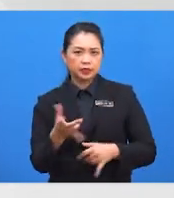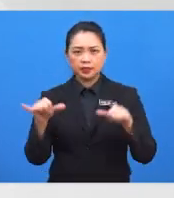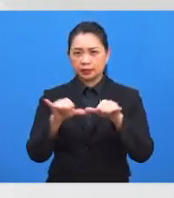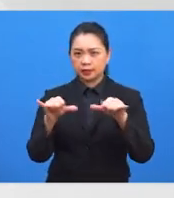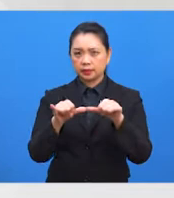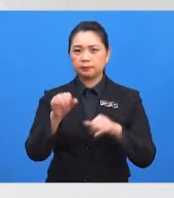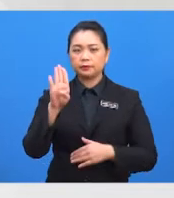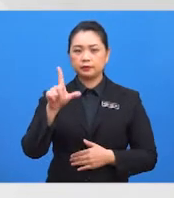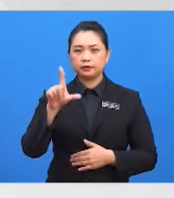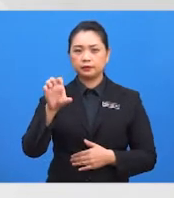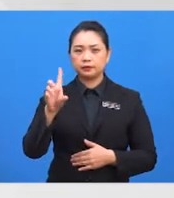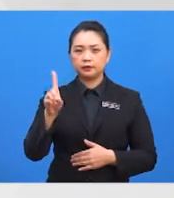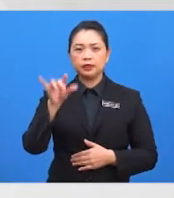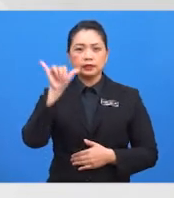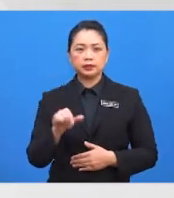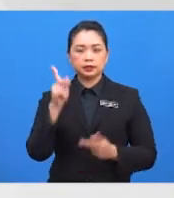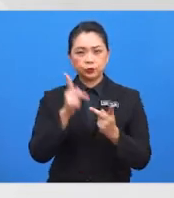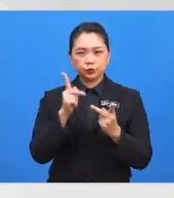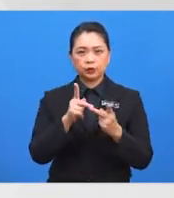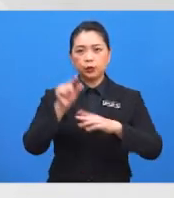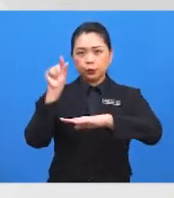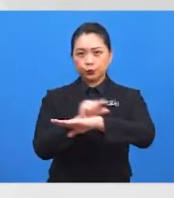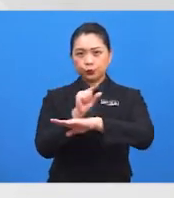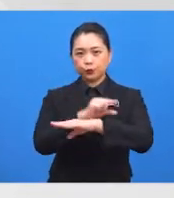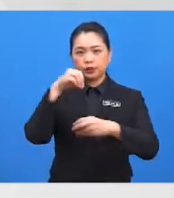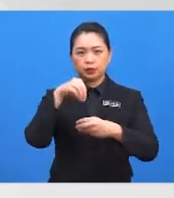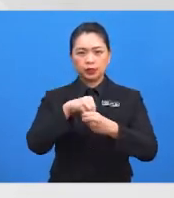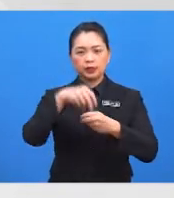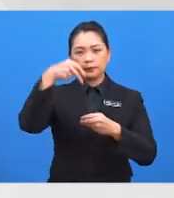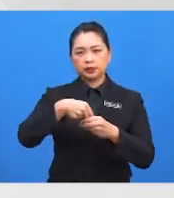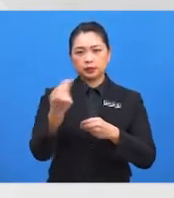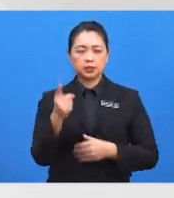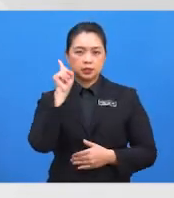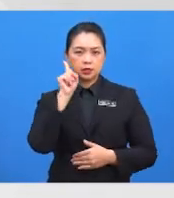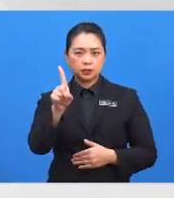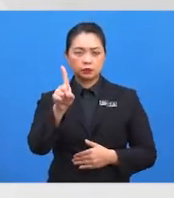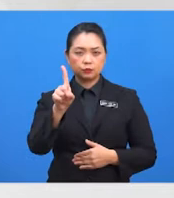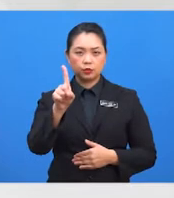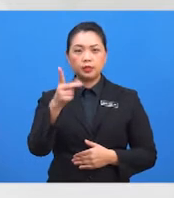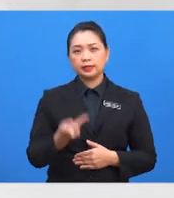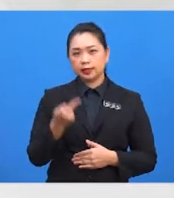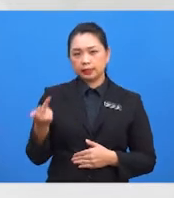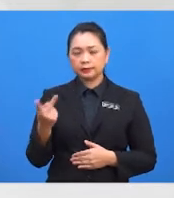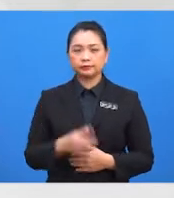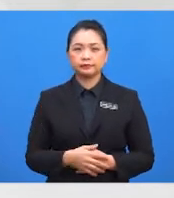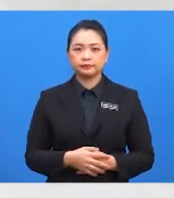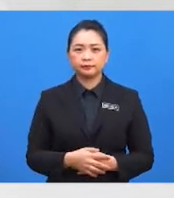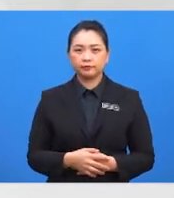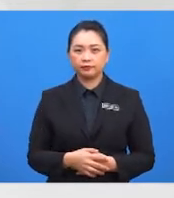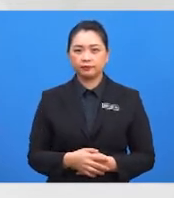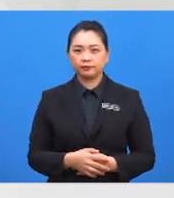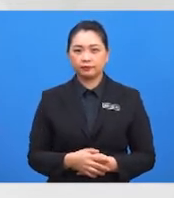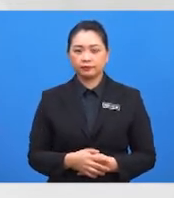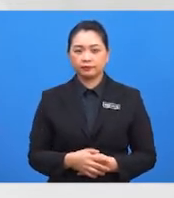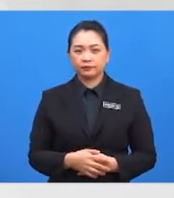berapakah saiz bleed yang sesuai digunakan dalam menghasilkan sebuah karya?